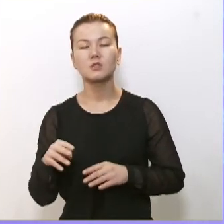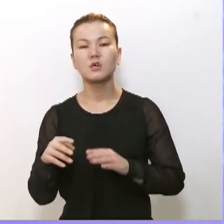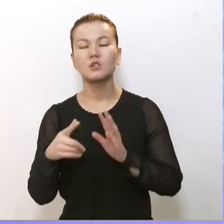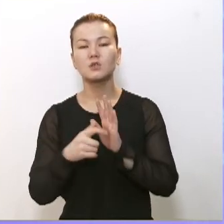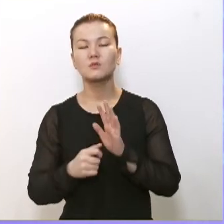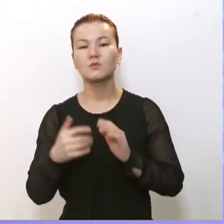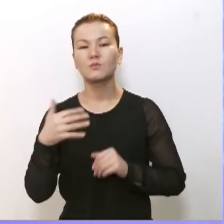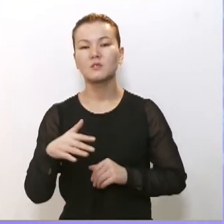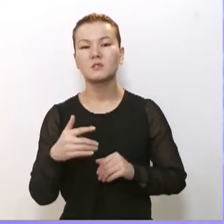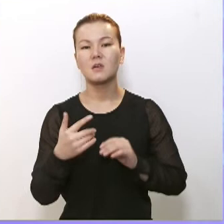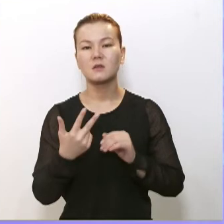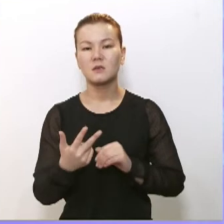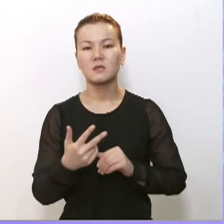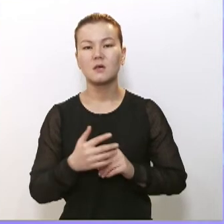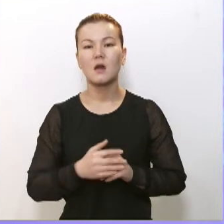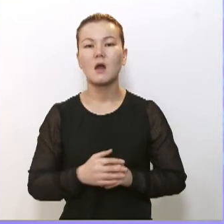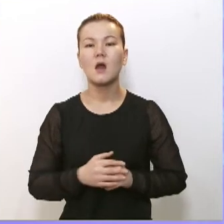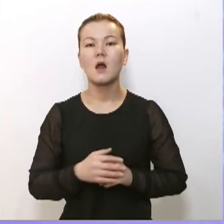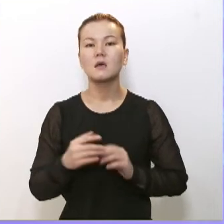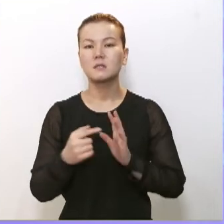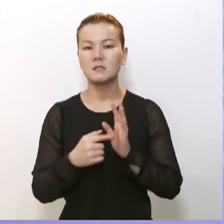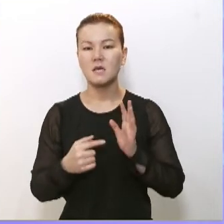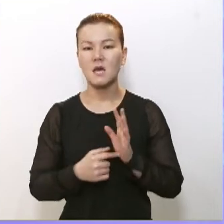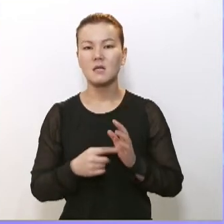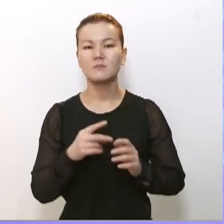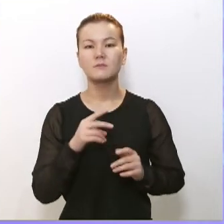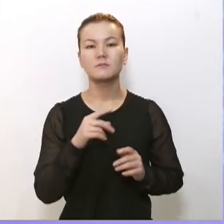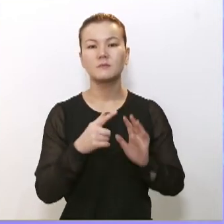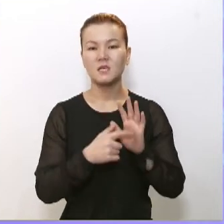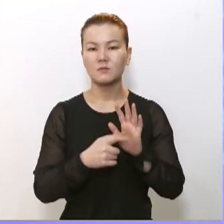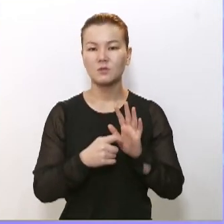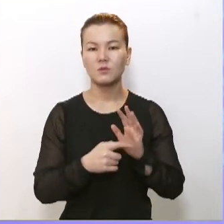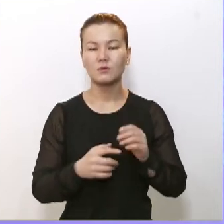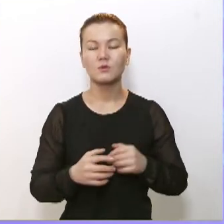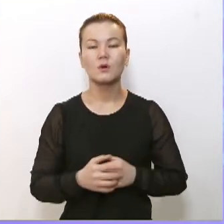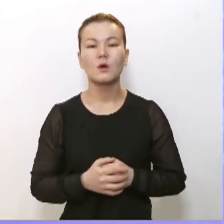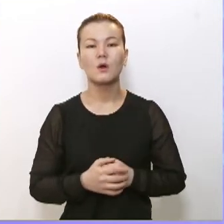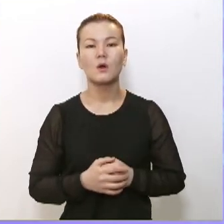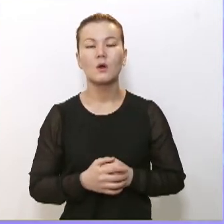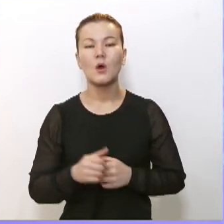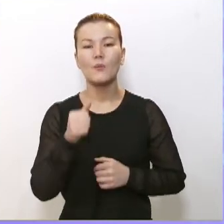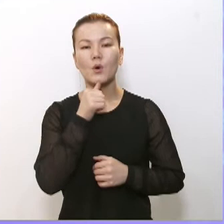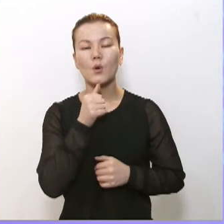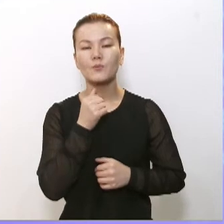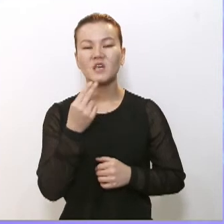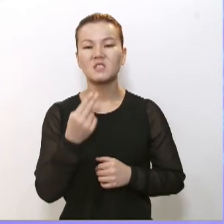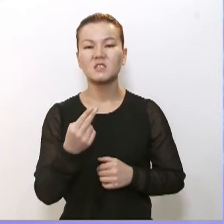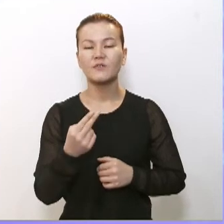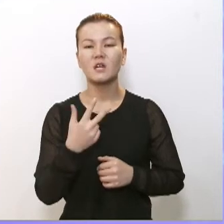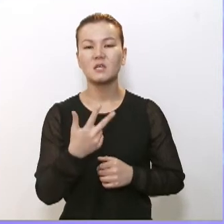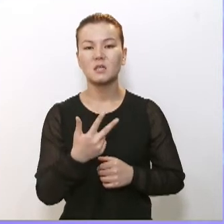2753 делим его на 700 пробная цифра